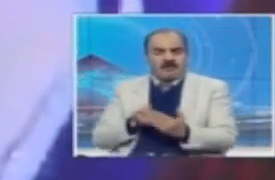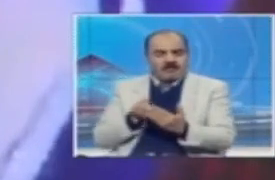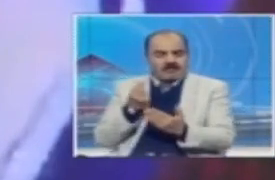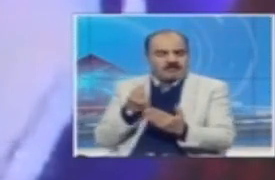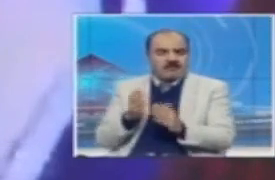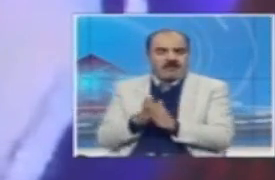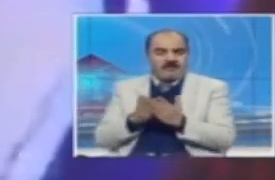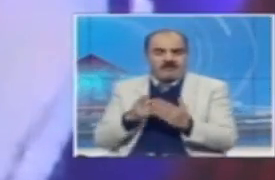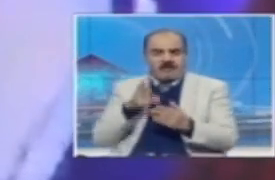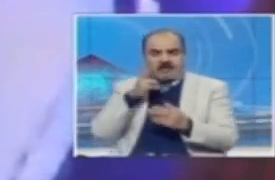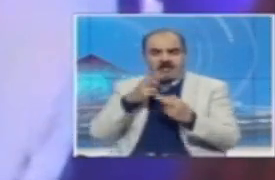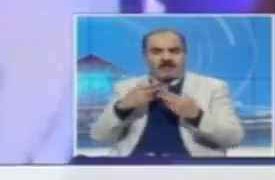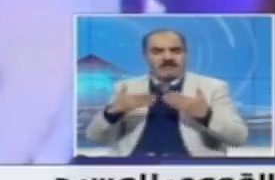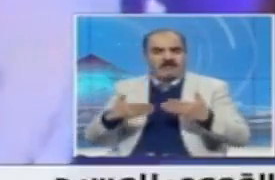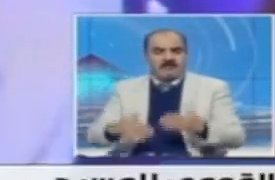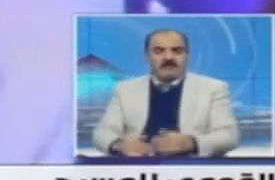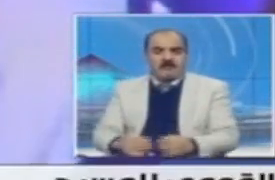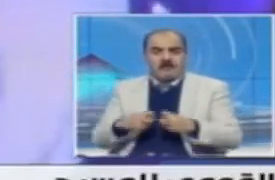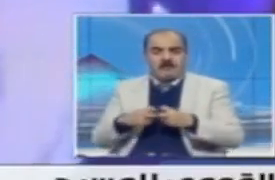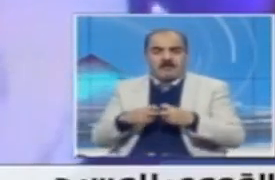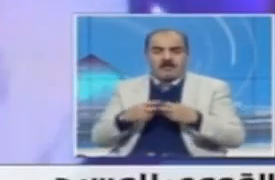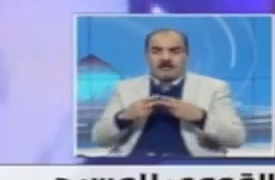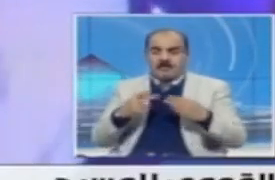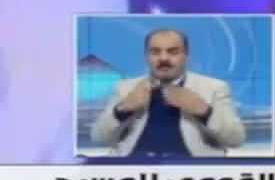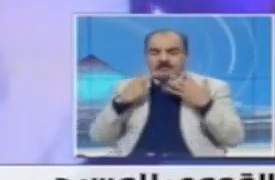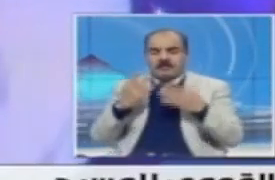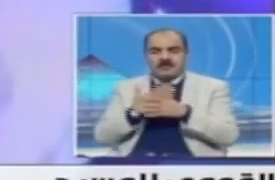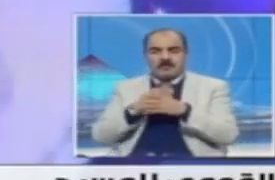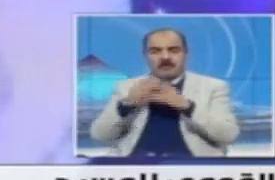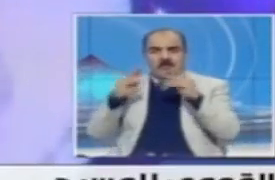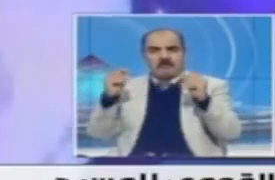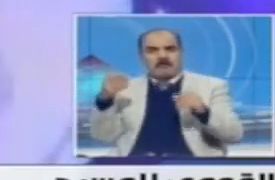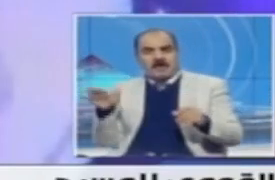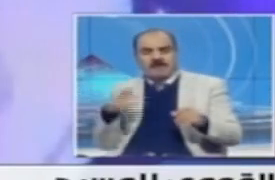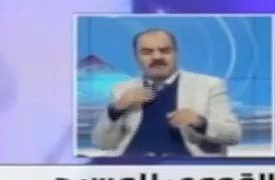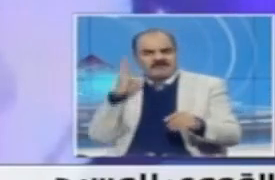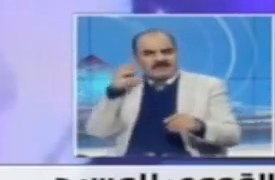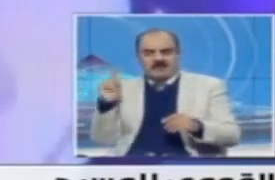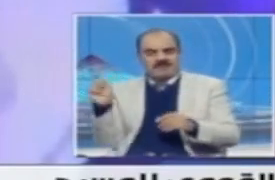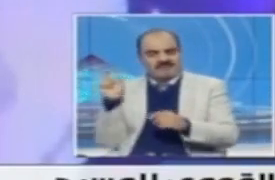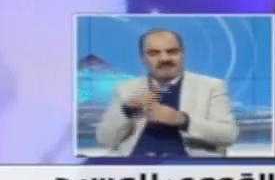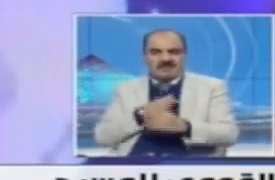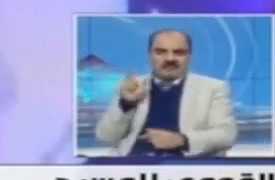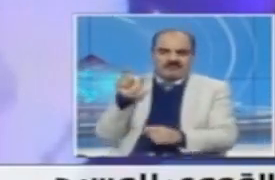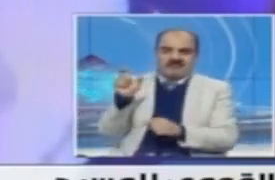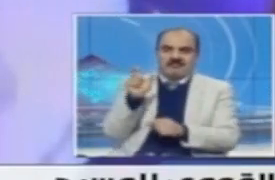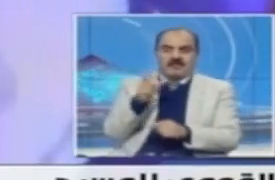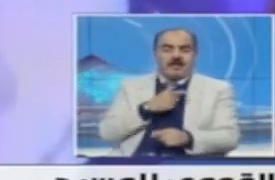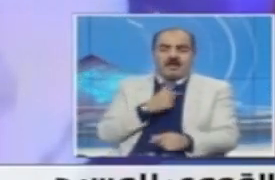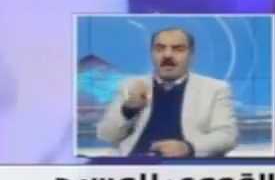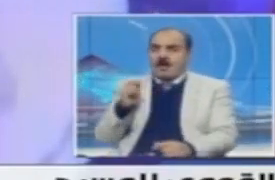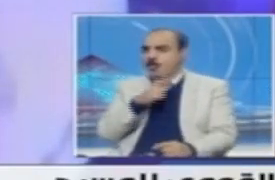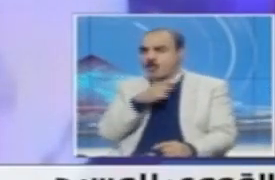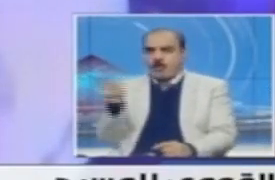والصحفيين والإعلاميين. المعرض هو لمسة وفاء لمن أسروا الحياة الفنية في الوطن العربي، فهو